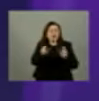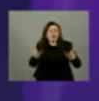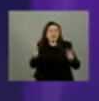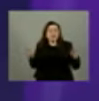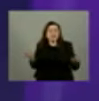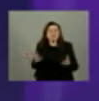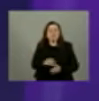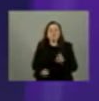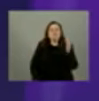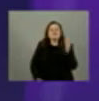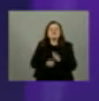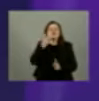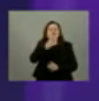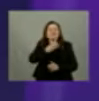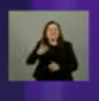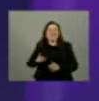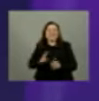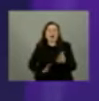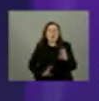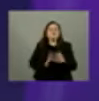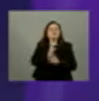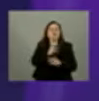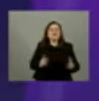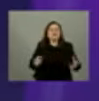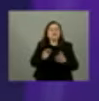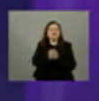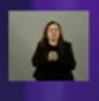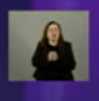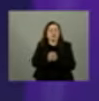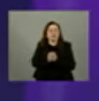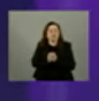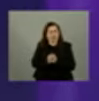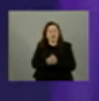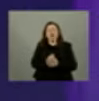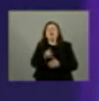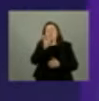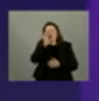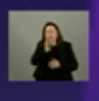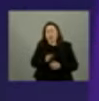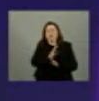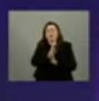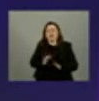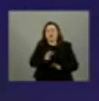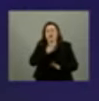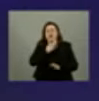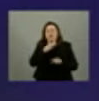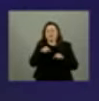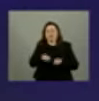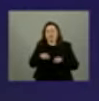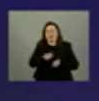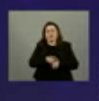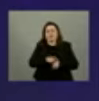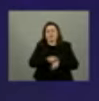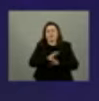του Λέγιν. Είναι πολύτιμη η εμπειρία, κύριε Κουσούλη. Σας ακούω με πολύ μεγάλη προσοχή. Καλησπέρα σε όλους. Καλησπέρα σας. Και